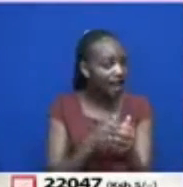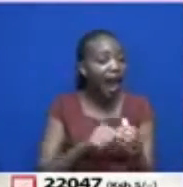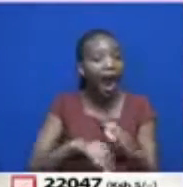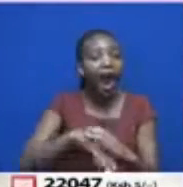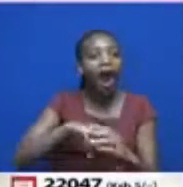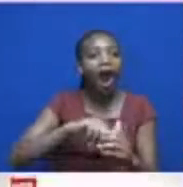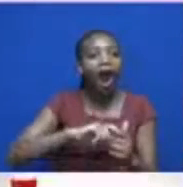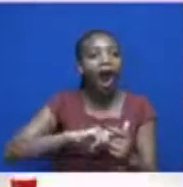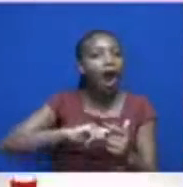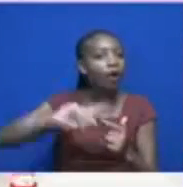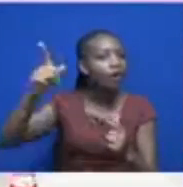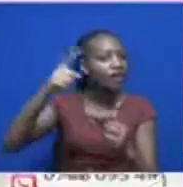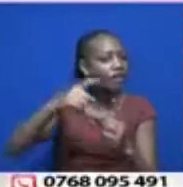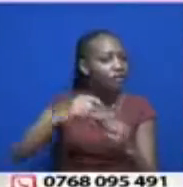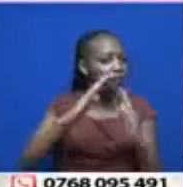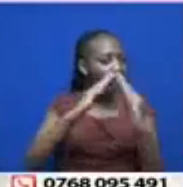Kenyatta?